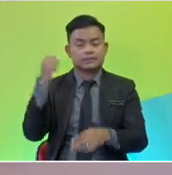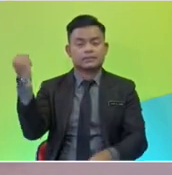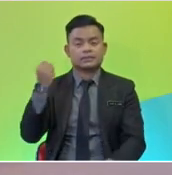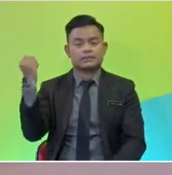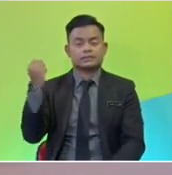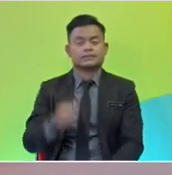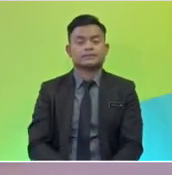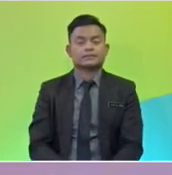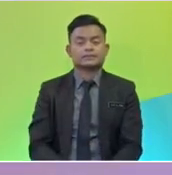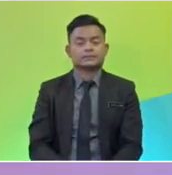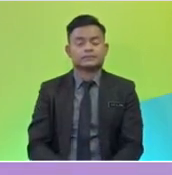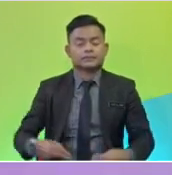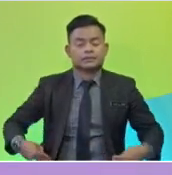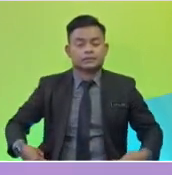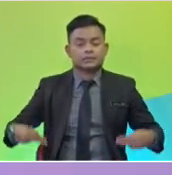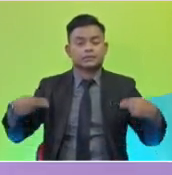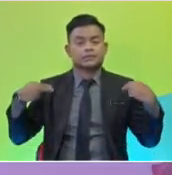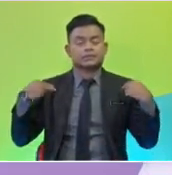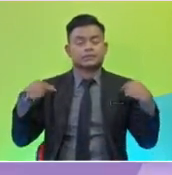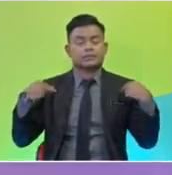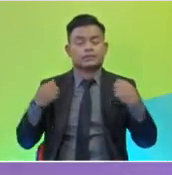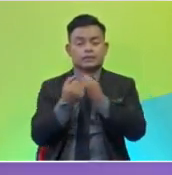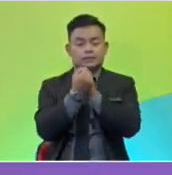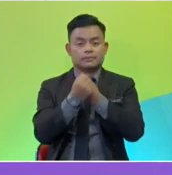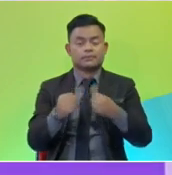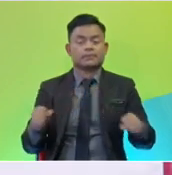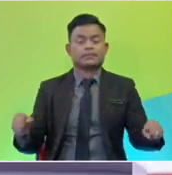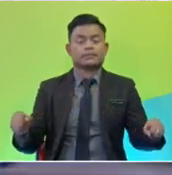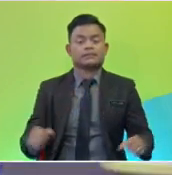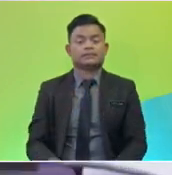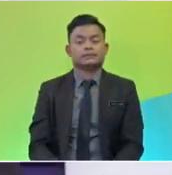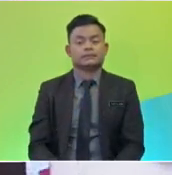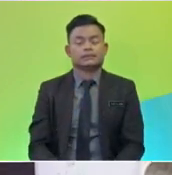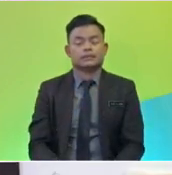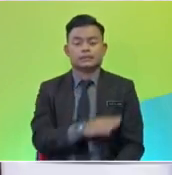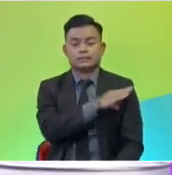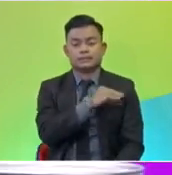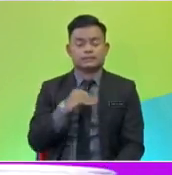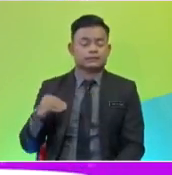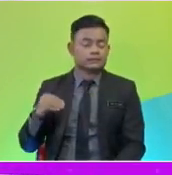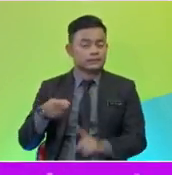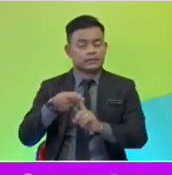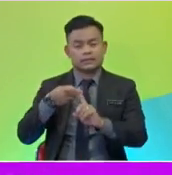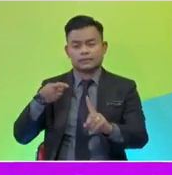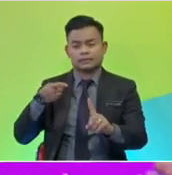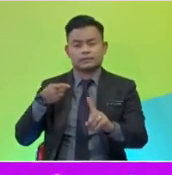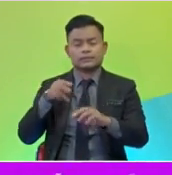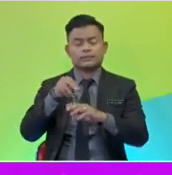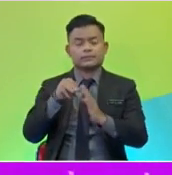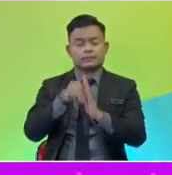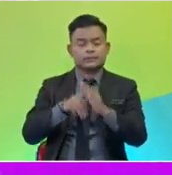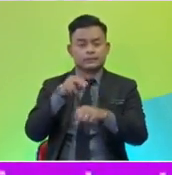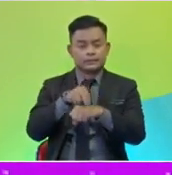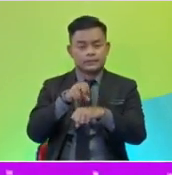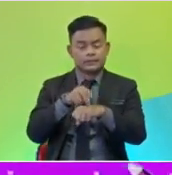sentiasa hidup aman saling menang ih